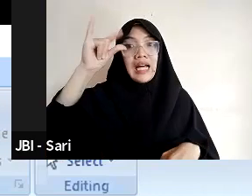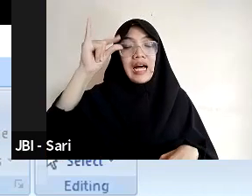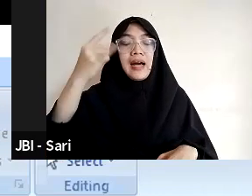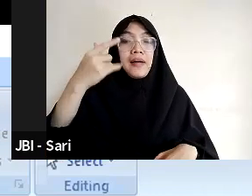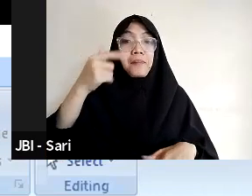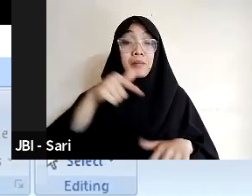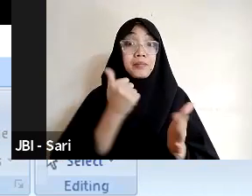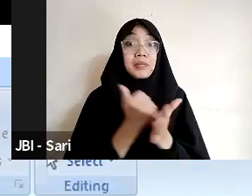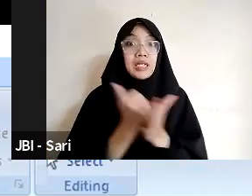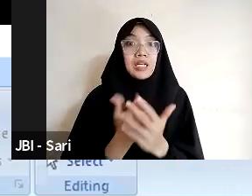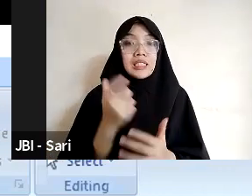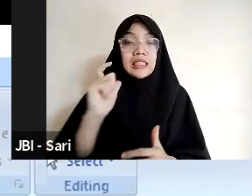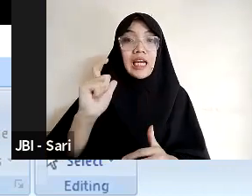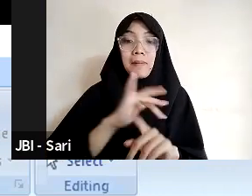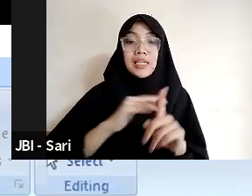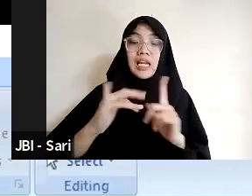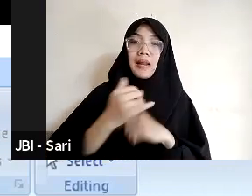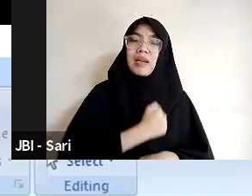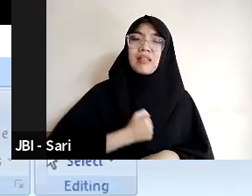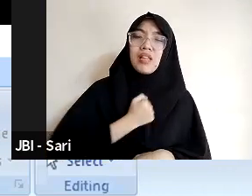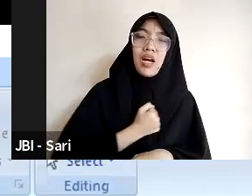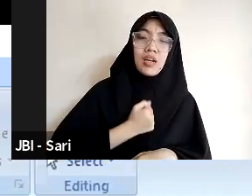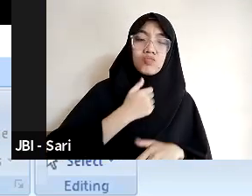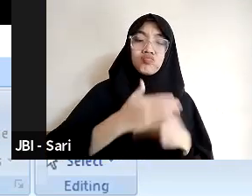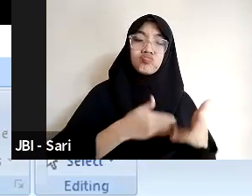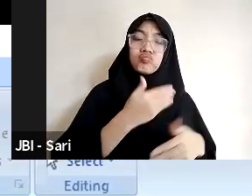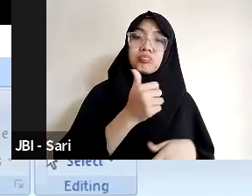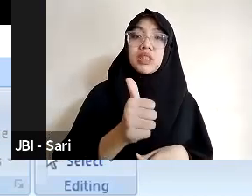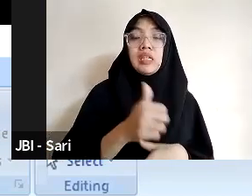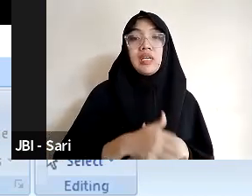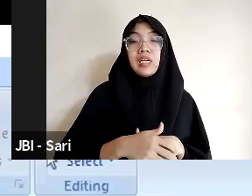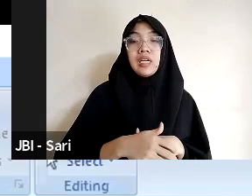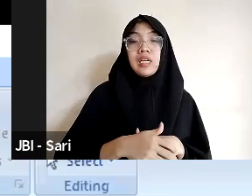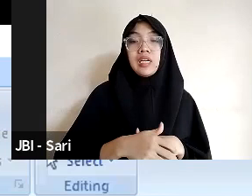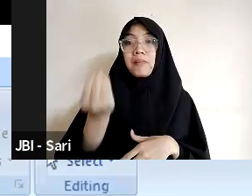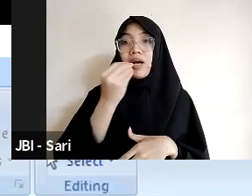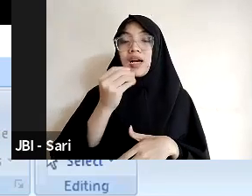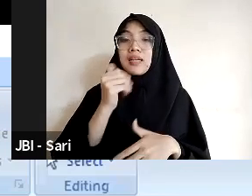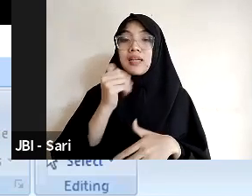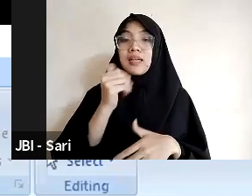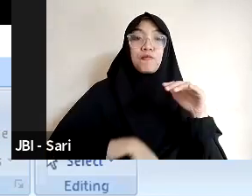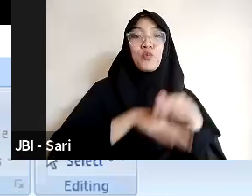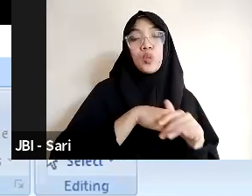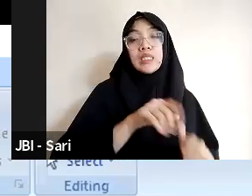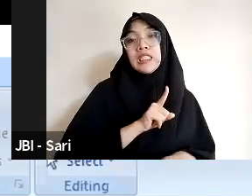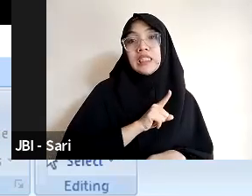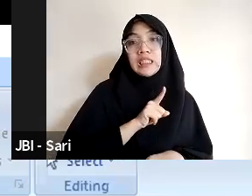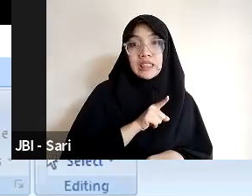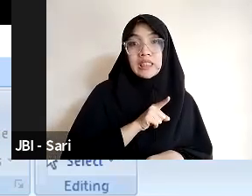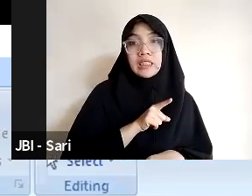sebenarnya cara masyarakat bertahan, cara masyarakat untuk menghadirkan pangan yang mampu dipenuhi sendiri antar